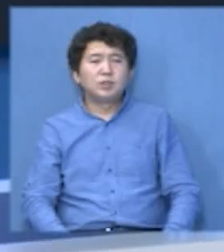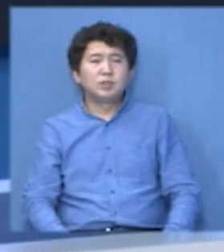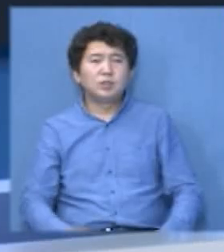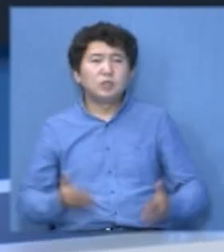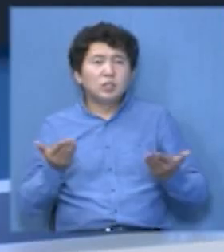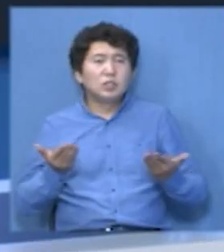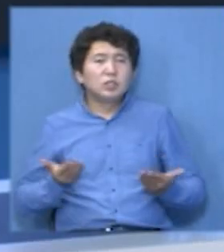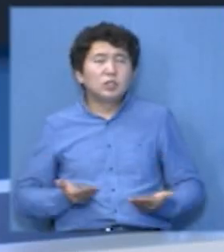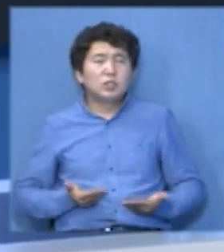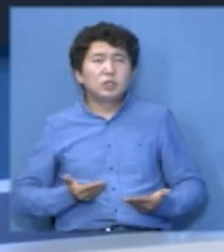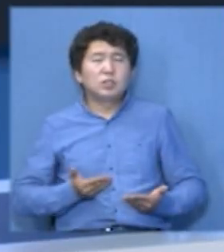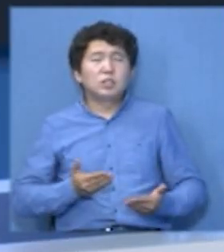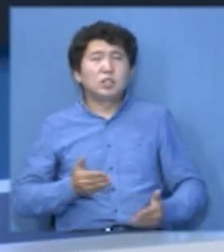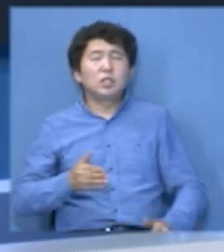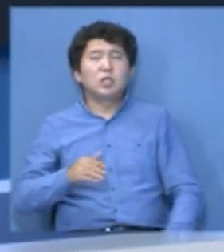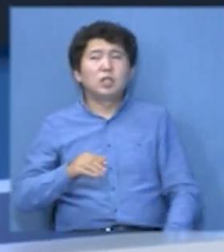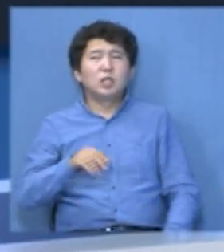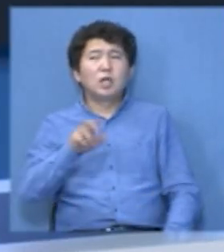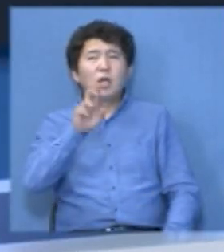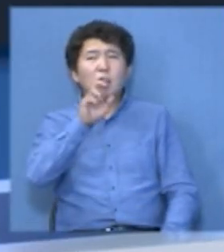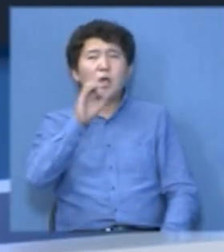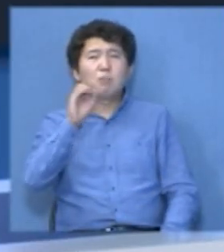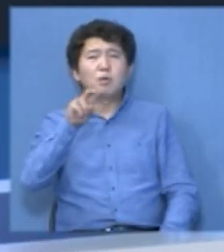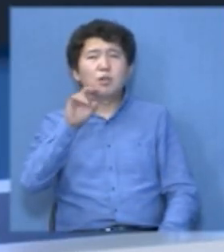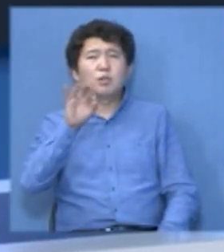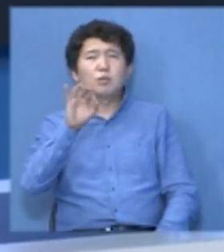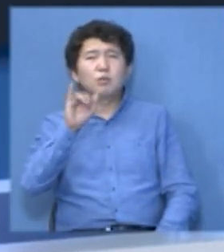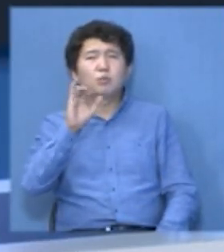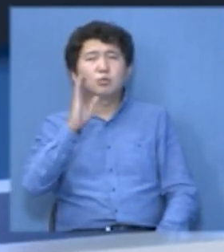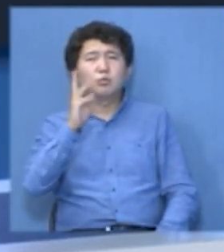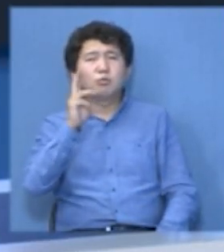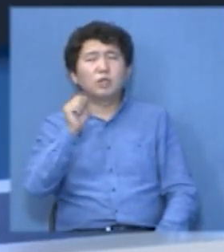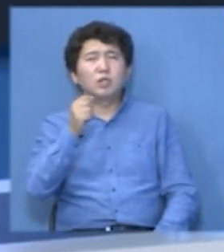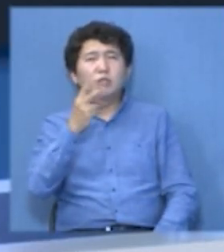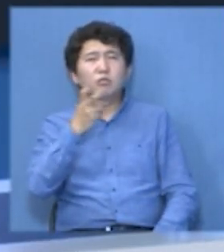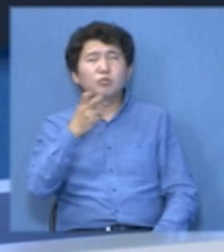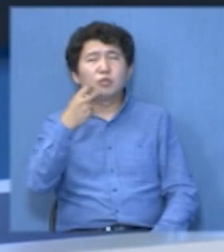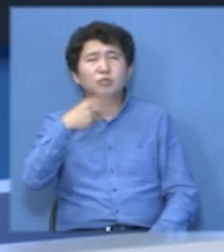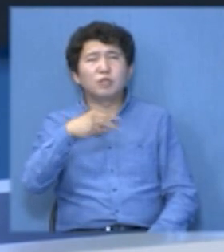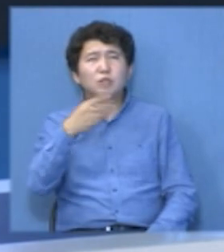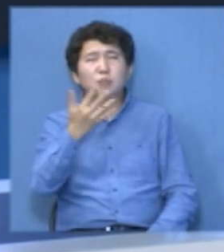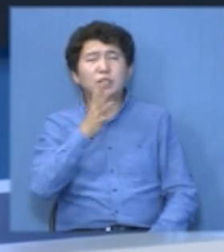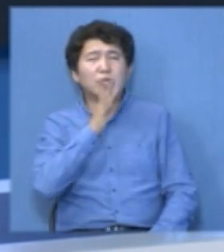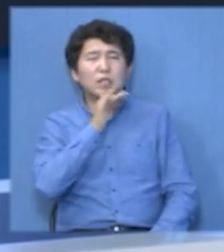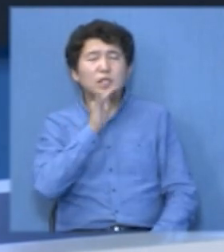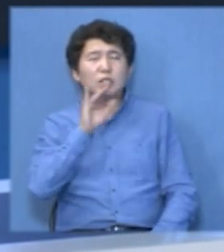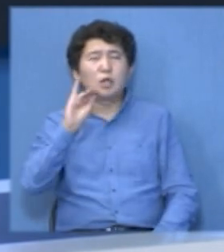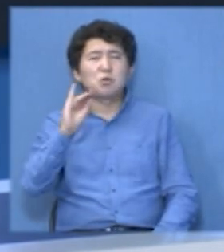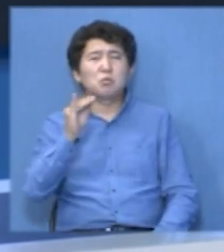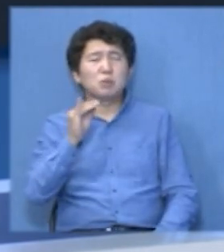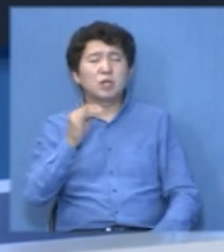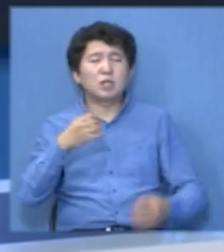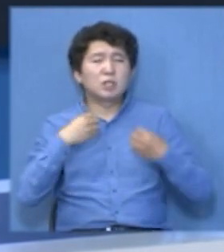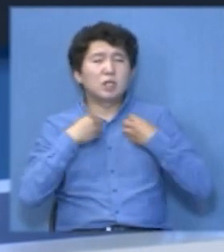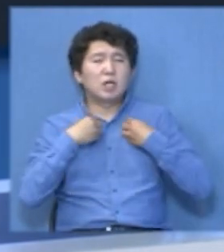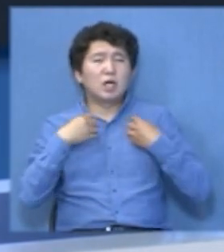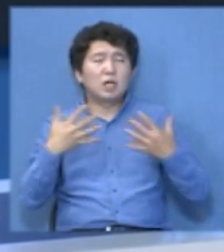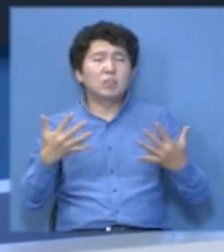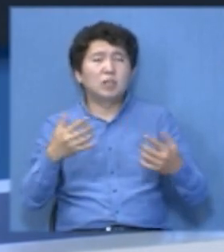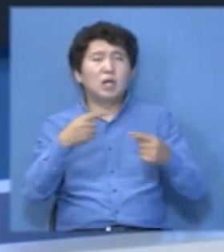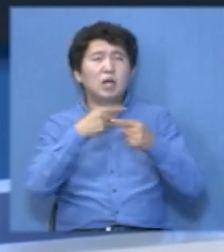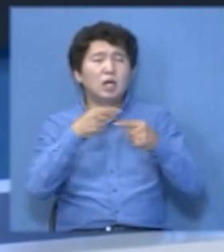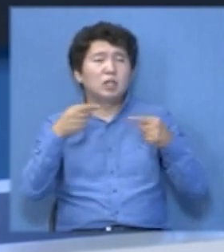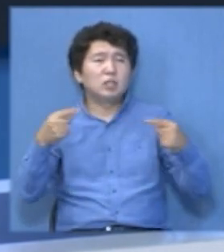Жители поселка Белоусовка Глубоковского района с размахом отметили 225-летний юбилей. На праздничном мероприятии наградили граждан